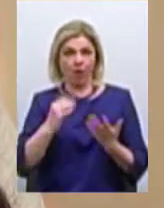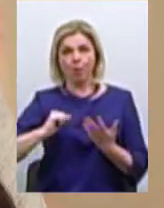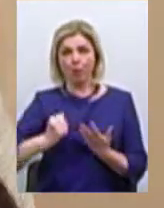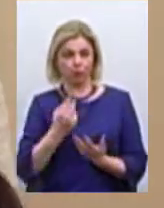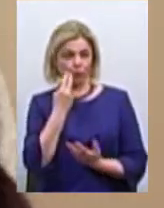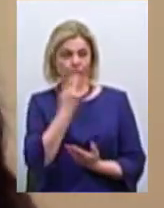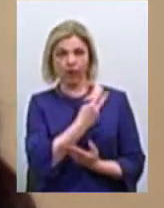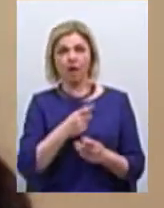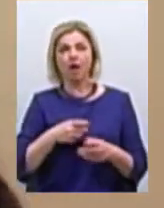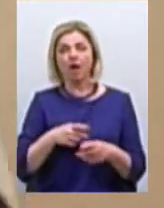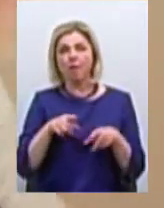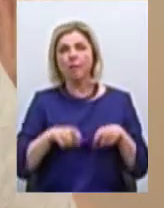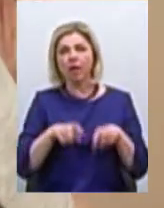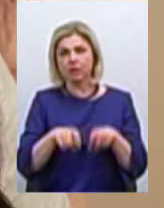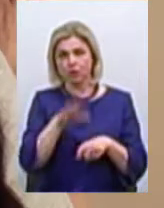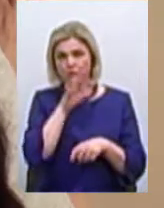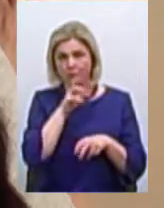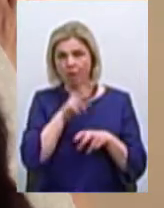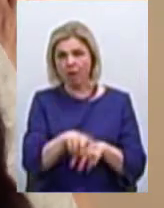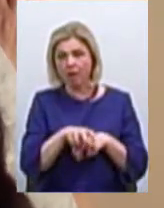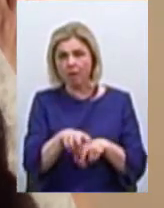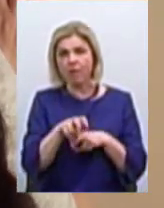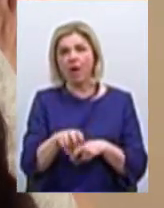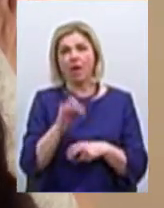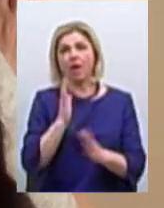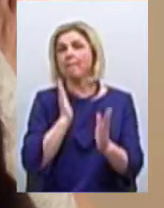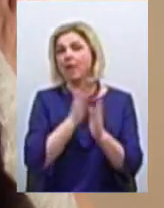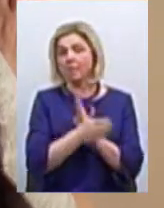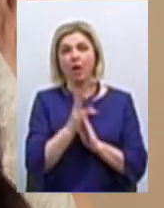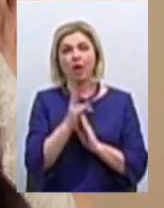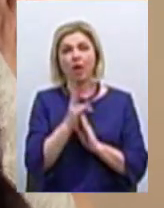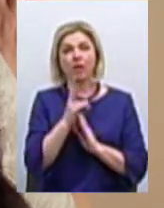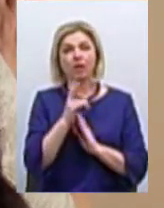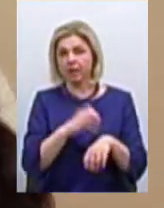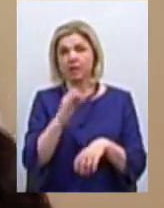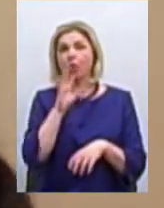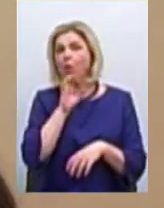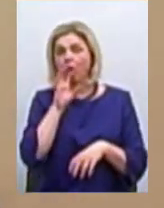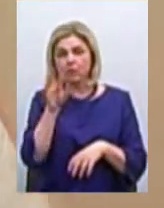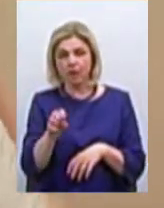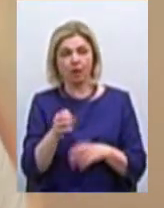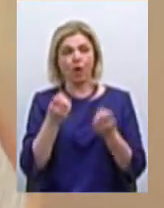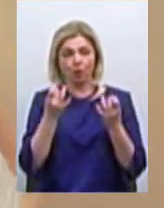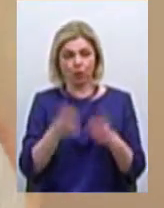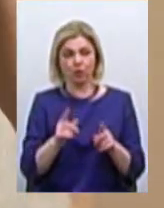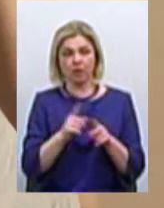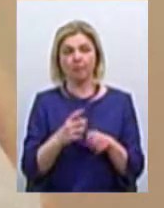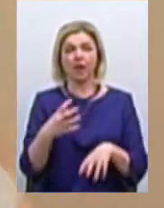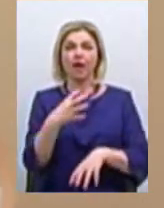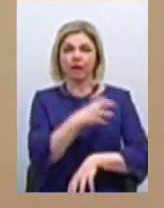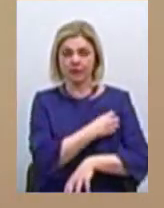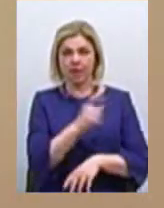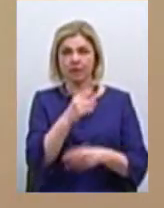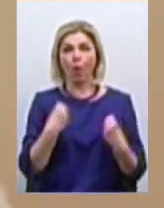біжить собака, мімо. Нам не кидалася, не лаяла, нічого. Просто підбила, схватила мене за куртку і побігла